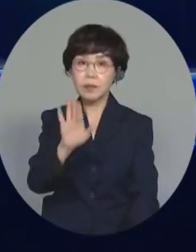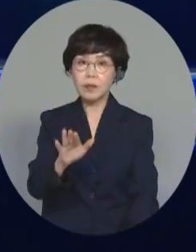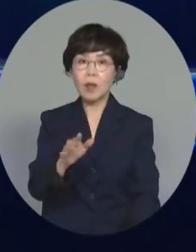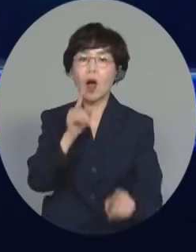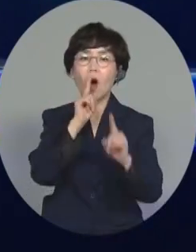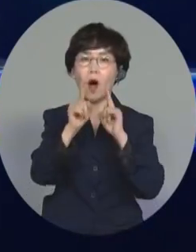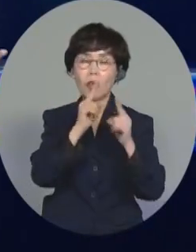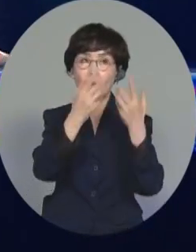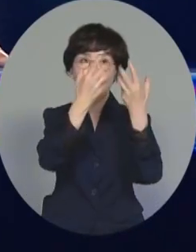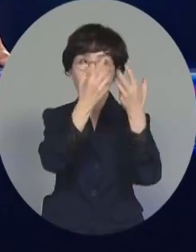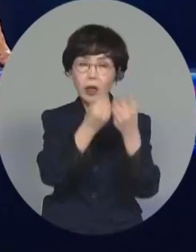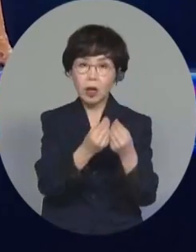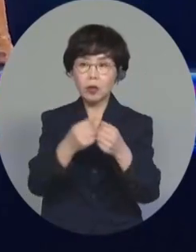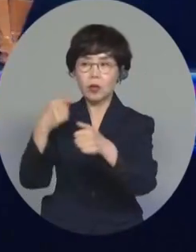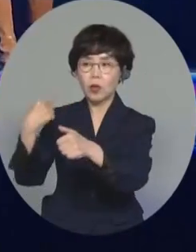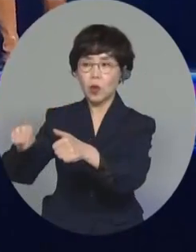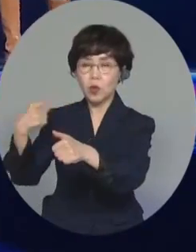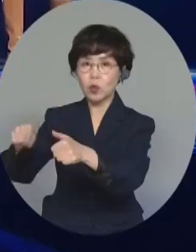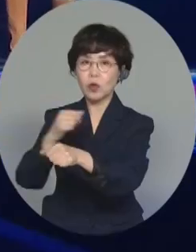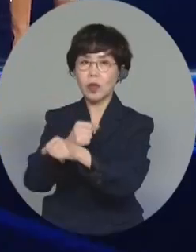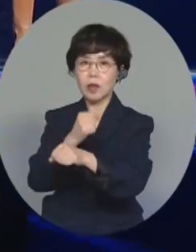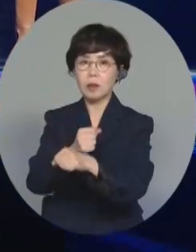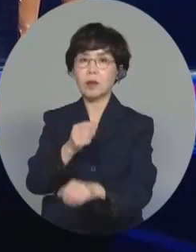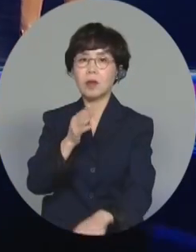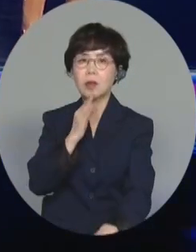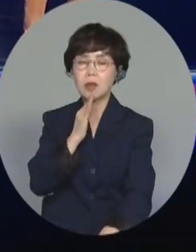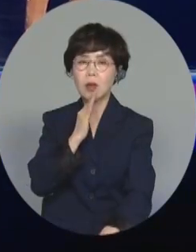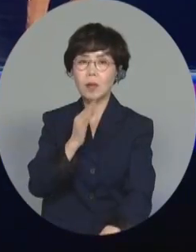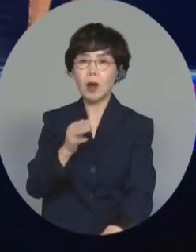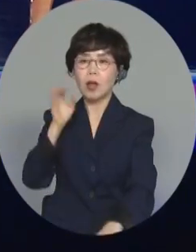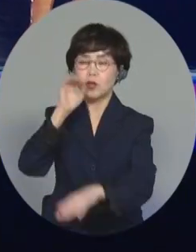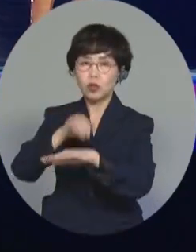언어 모델을 교육을 해서 실제로 또